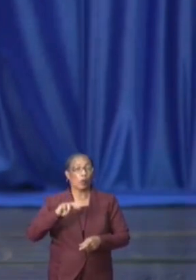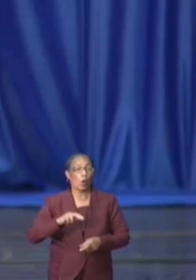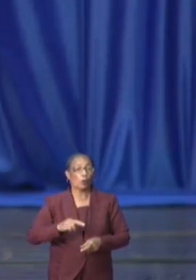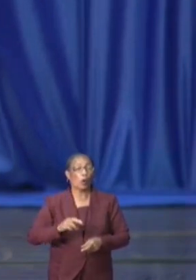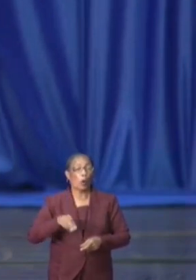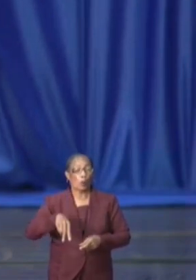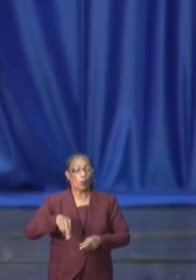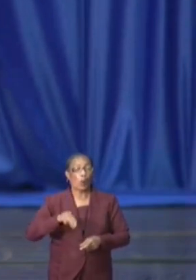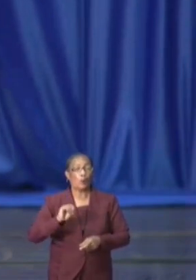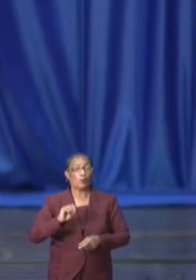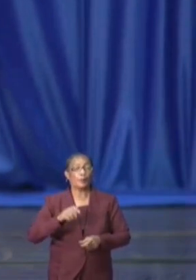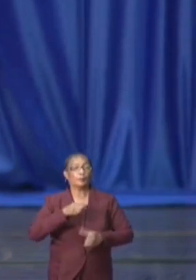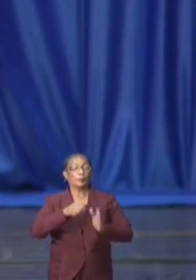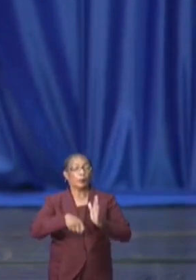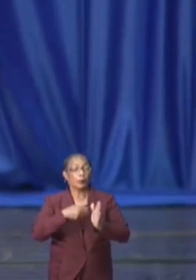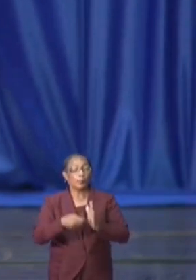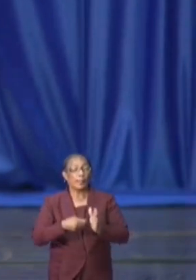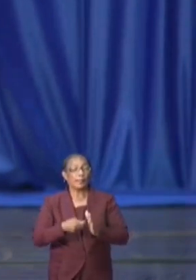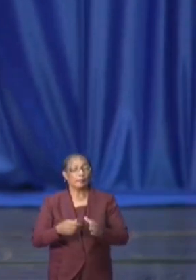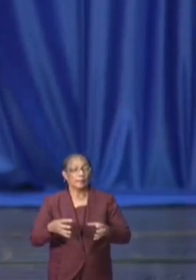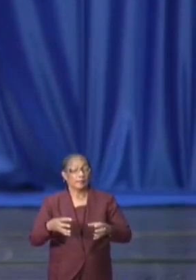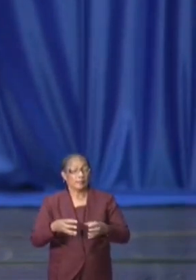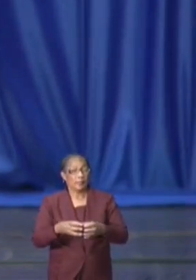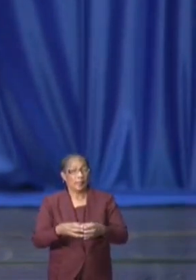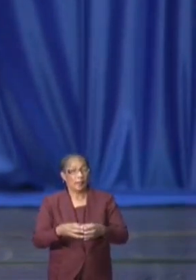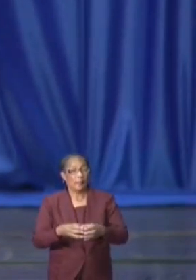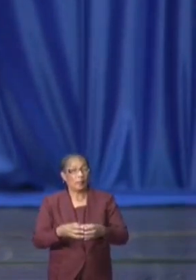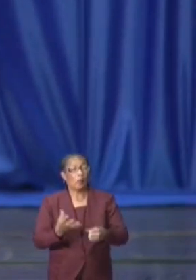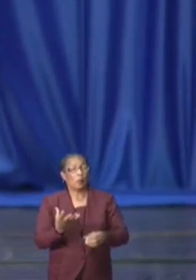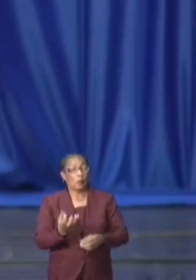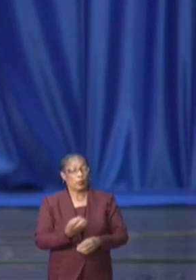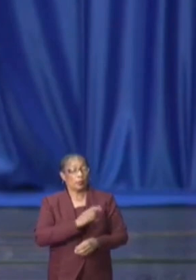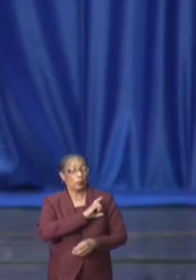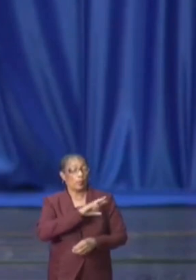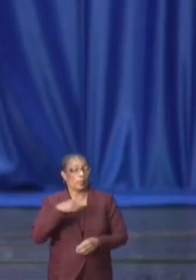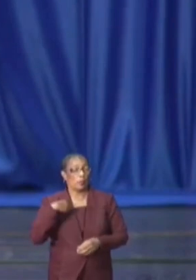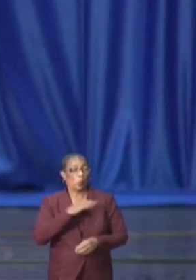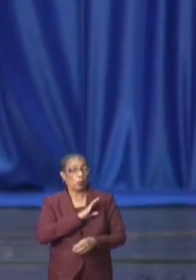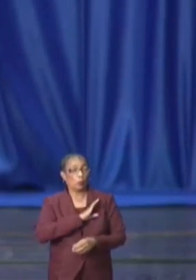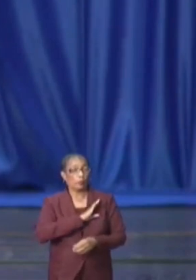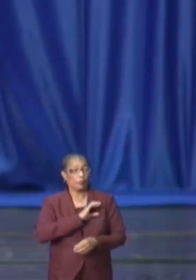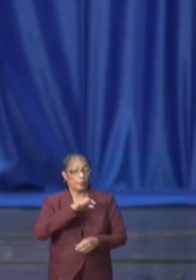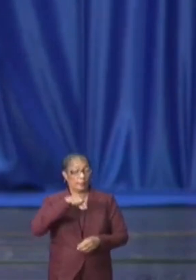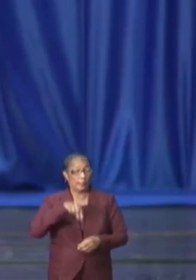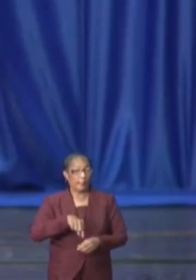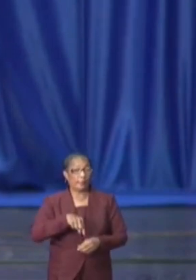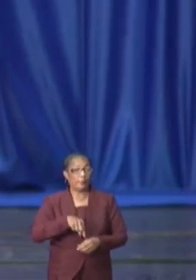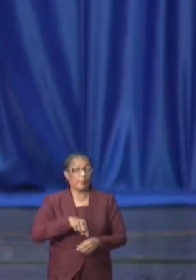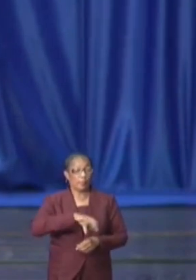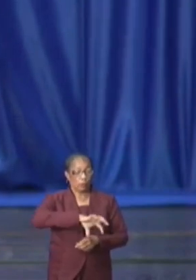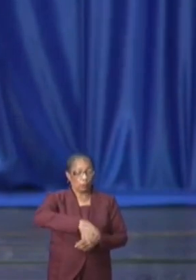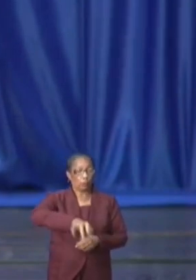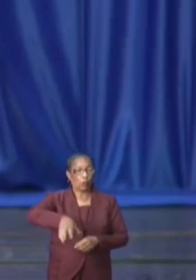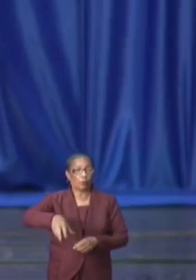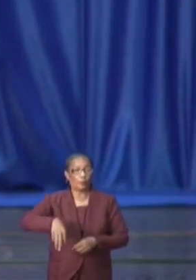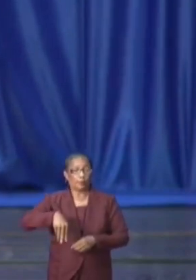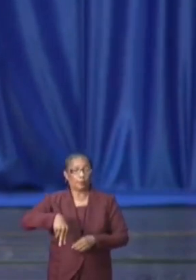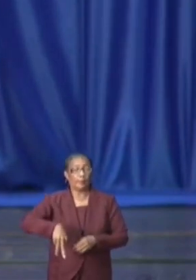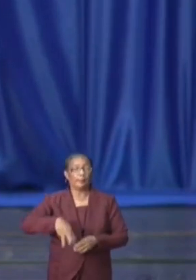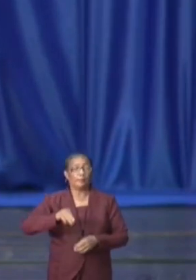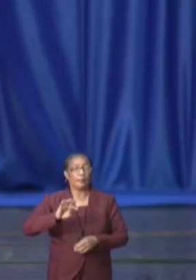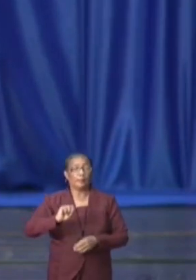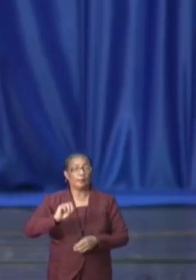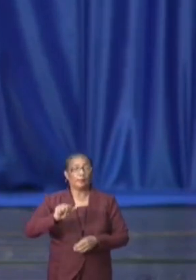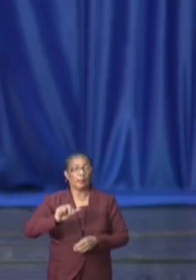solarpompenproject. Tegelijkertijd willen wij hiermee de dorpen in Matawai aan de